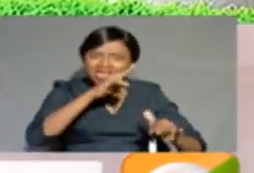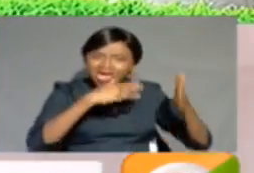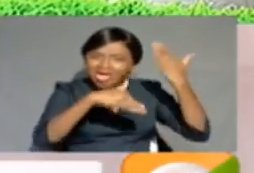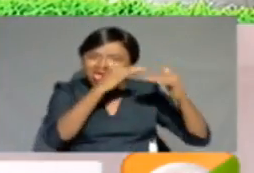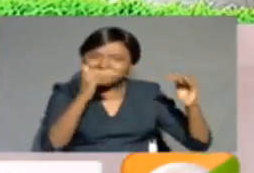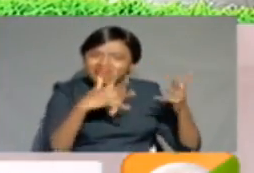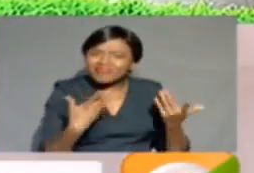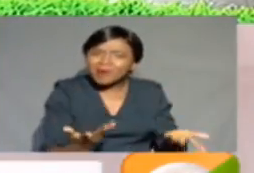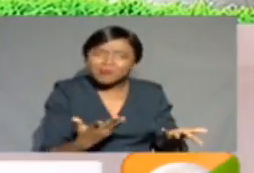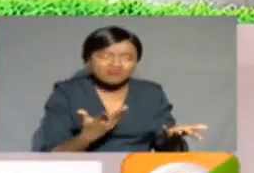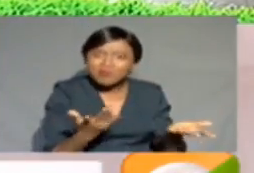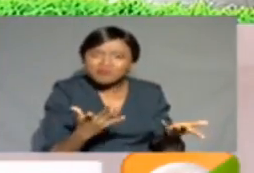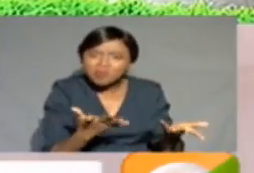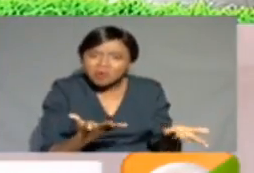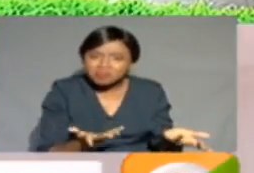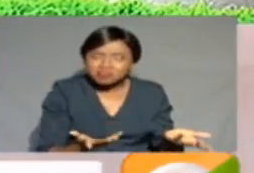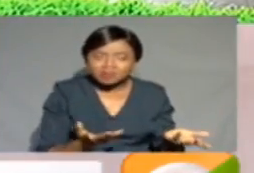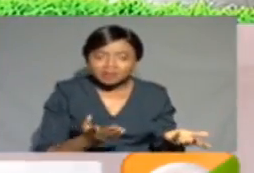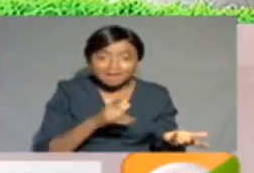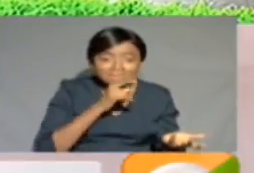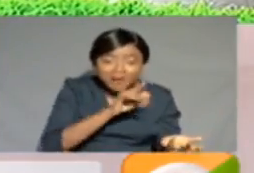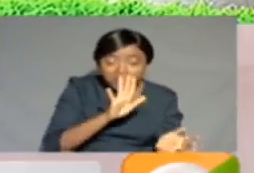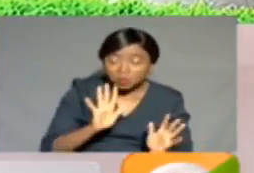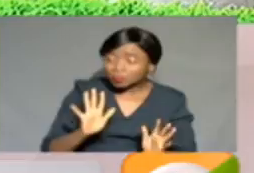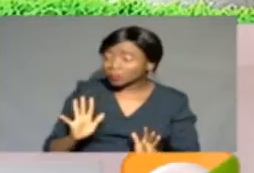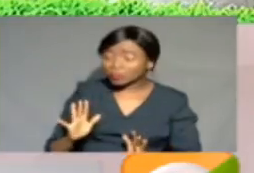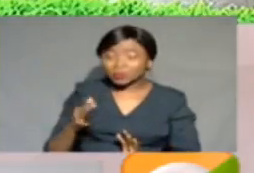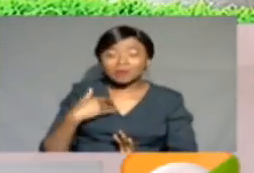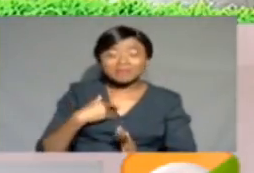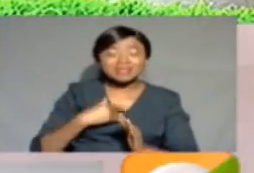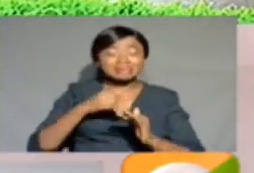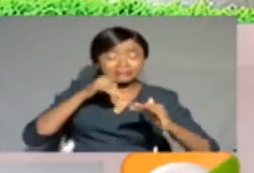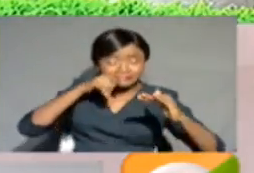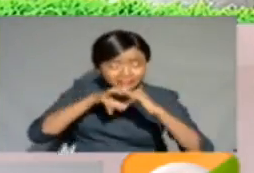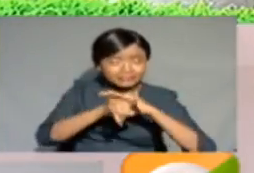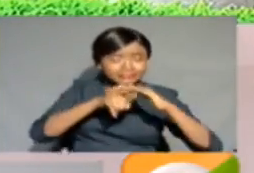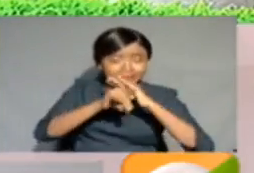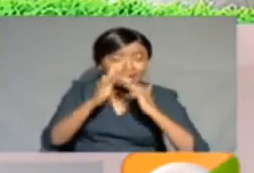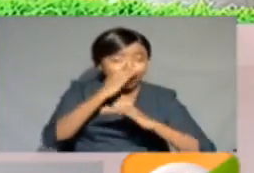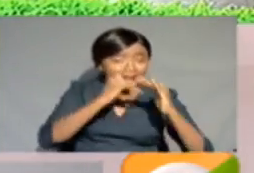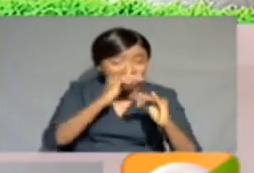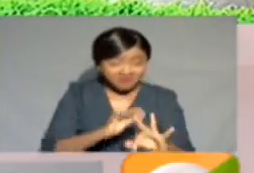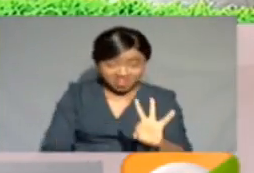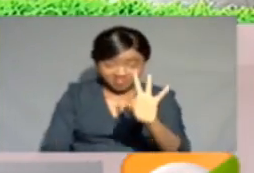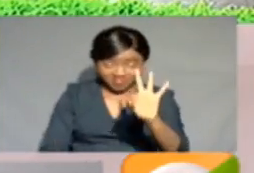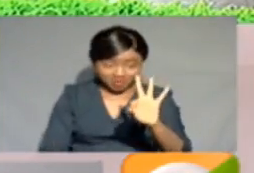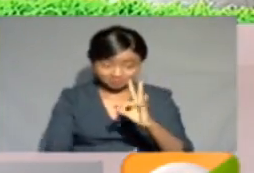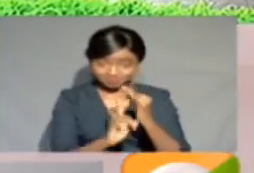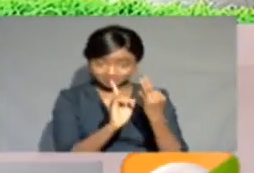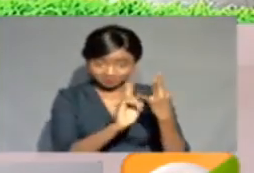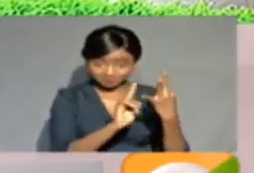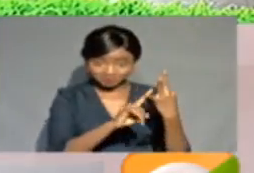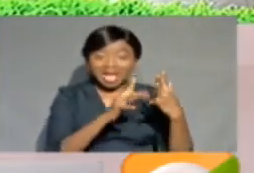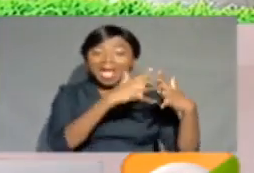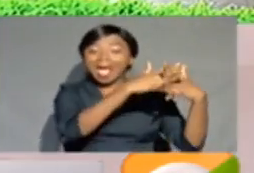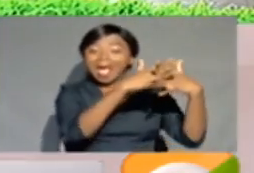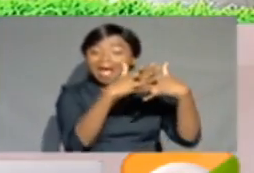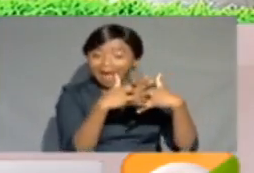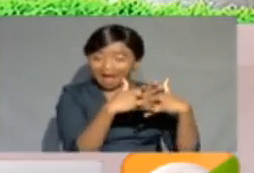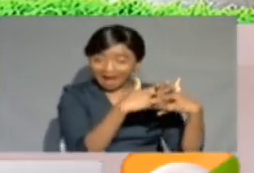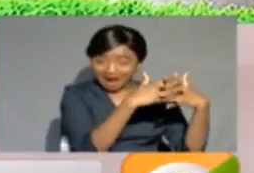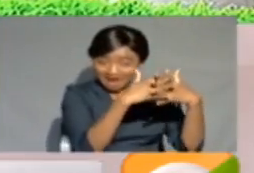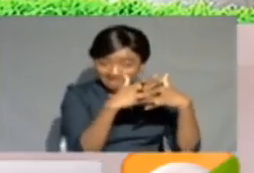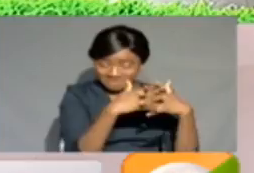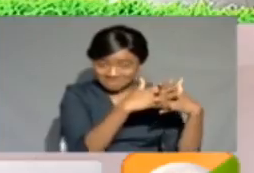kuaje? Yule bwana akasema, mimi nilipitia Ahera kama tatu hivi. Ahera ya kwanza ni ya Marekani ama Ulaya.